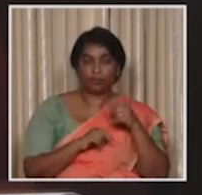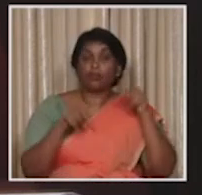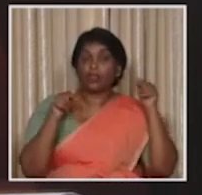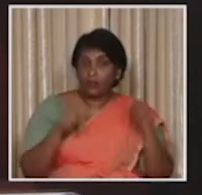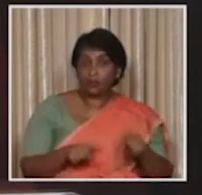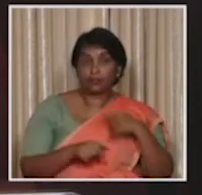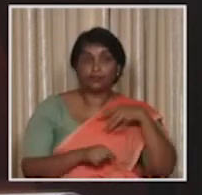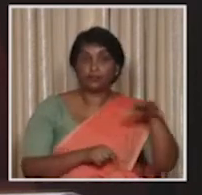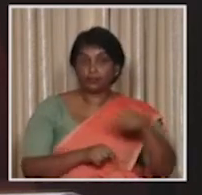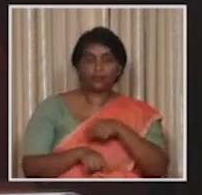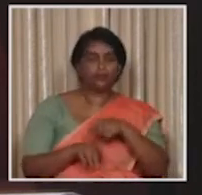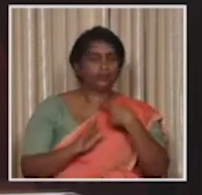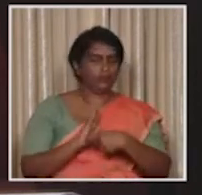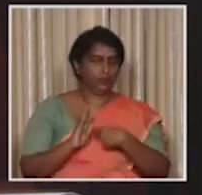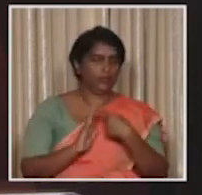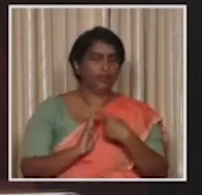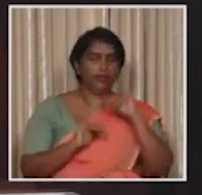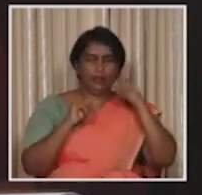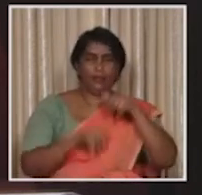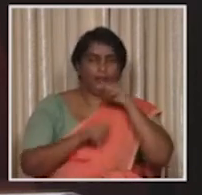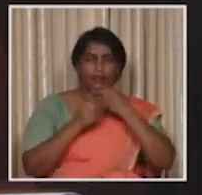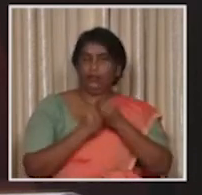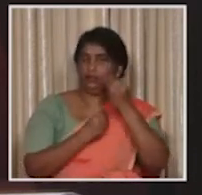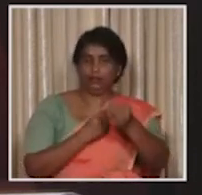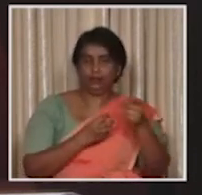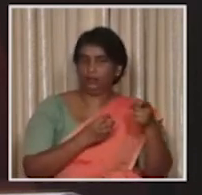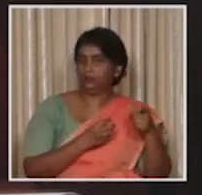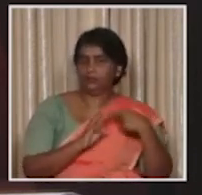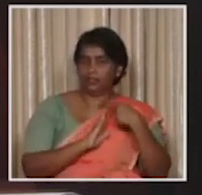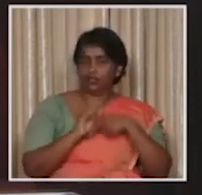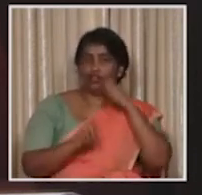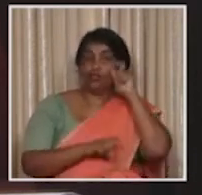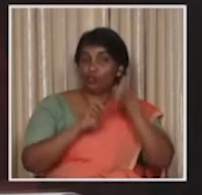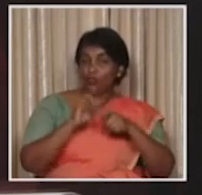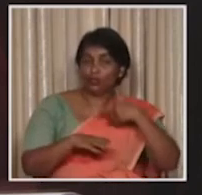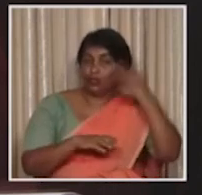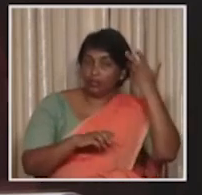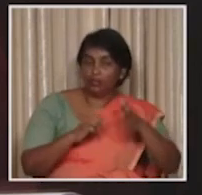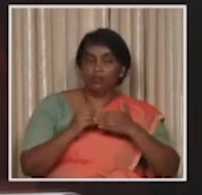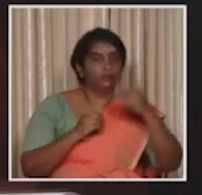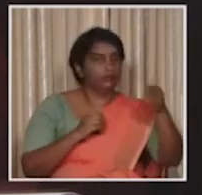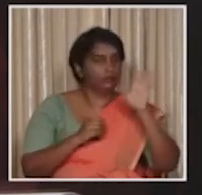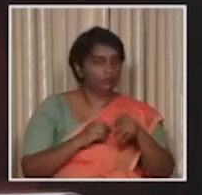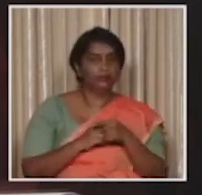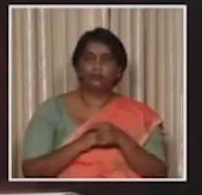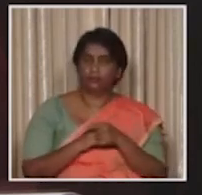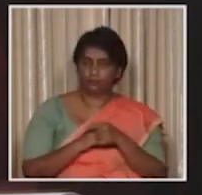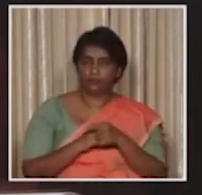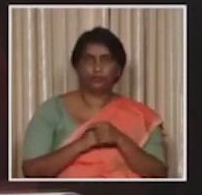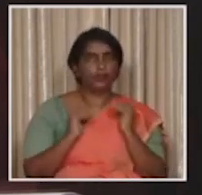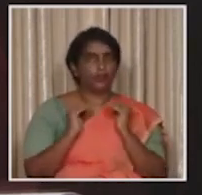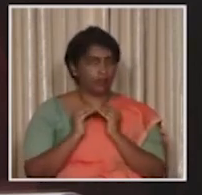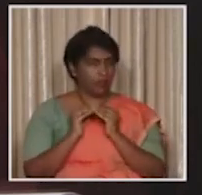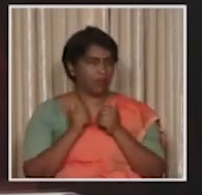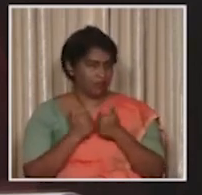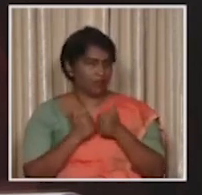මේක පාවිච්චි කරලා මේ රටට බාල බෙහෙත් ලබා දෙන එක, රටේ ජනතාව මරණ මංචකේ කරාගෙන යන එක සාධාරණ නැද්ද